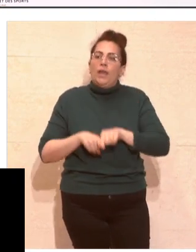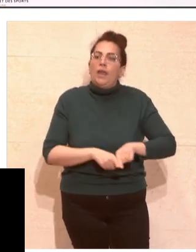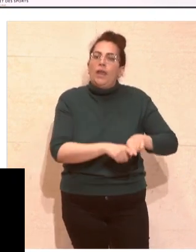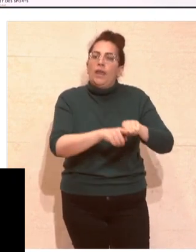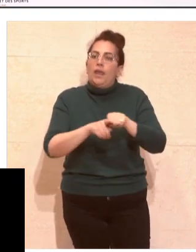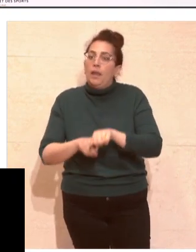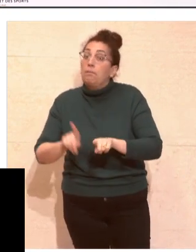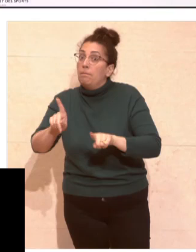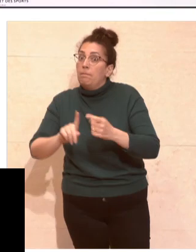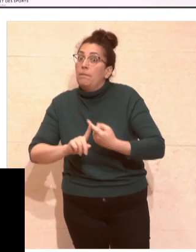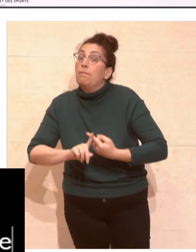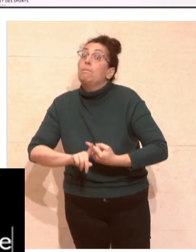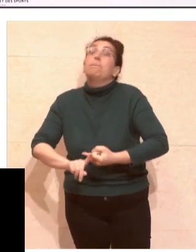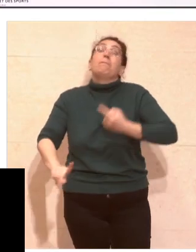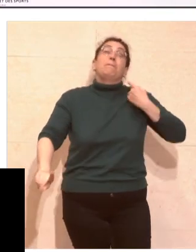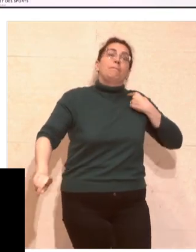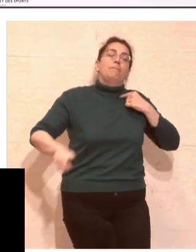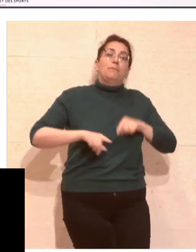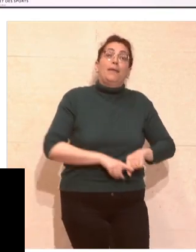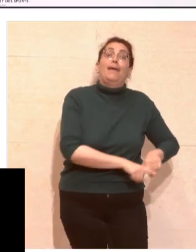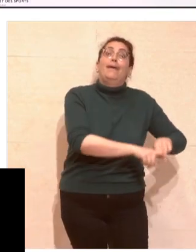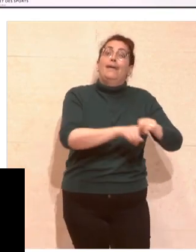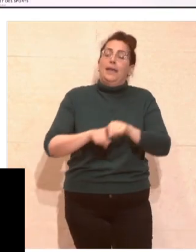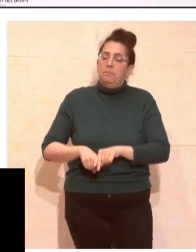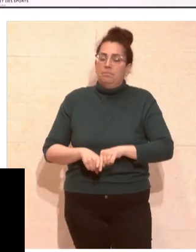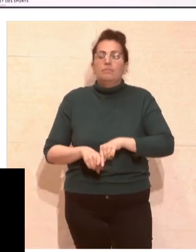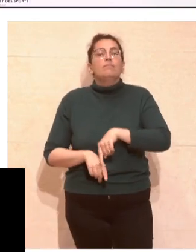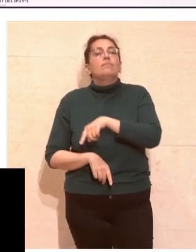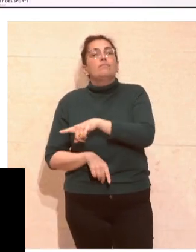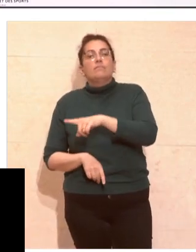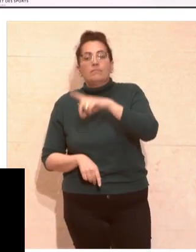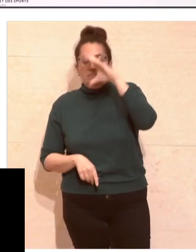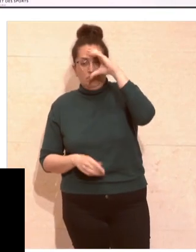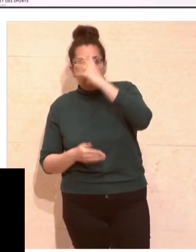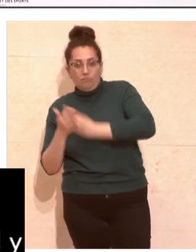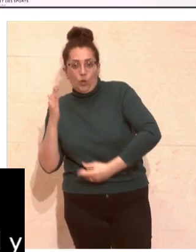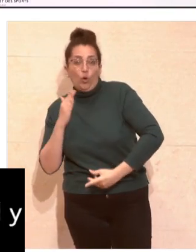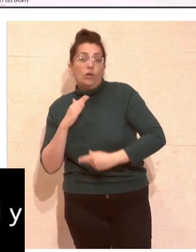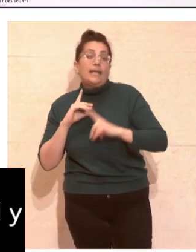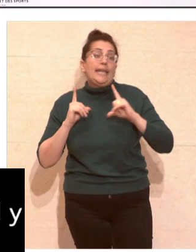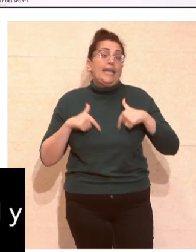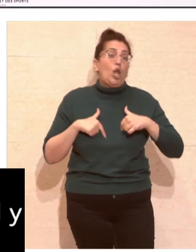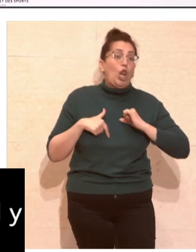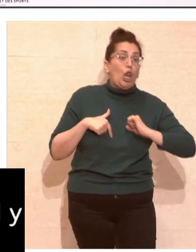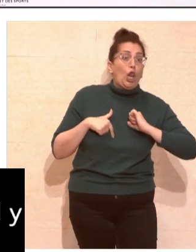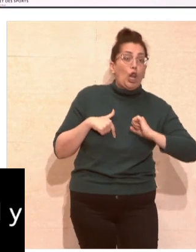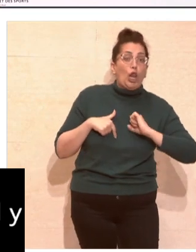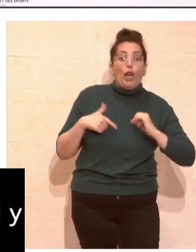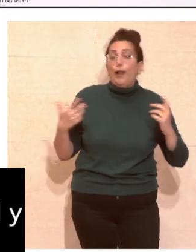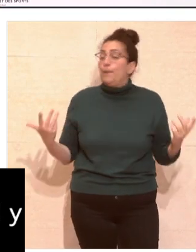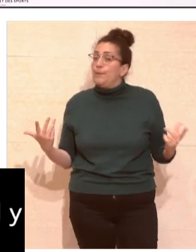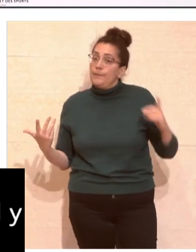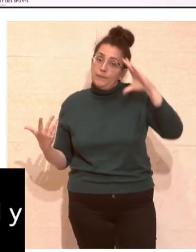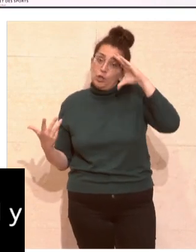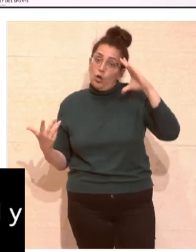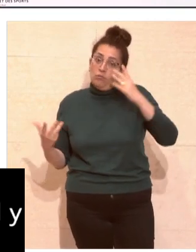toujours vues dans toutes ces études, c'est qu'il y a un lien entre le manque de sommeil et les performances scolaires. Plus on dort, meilleur on a des performances